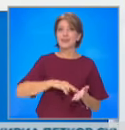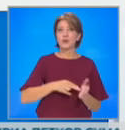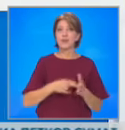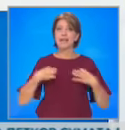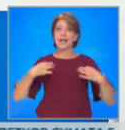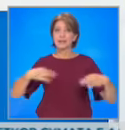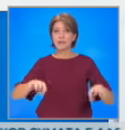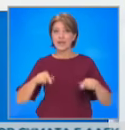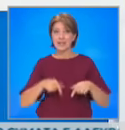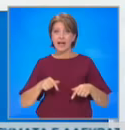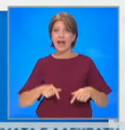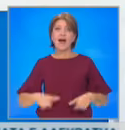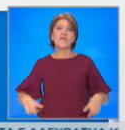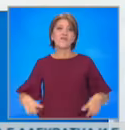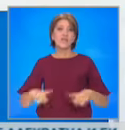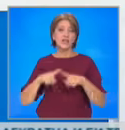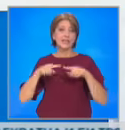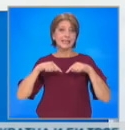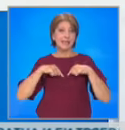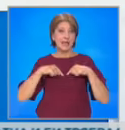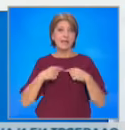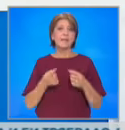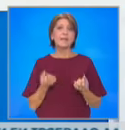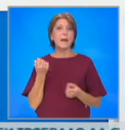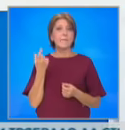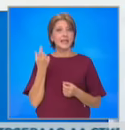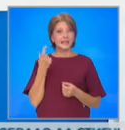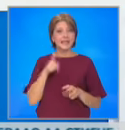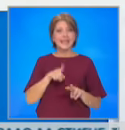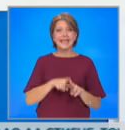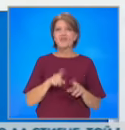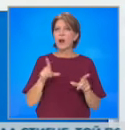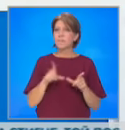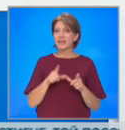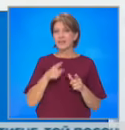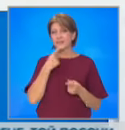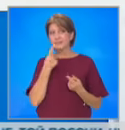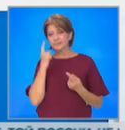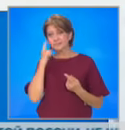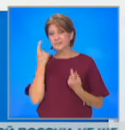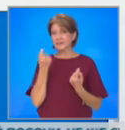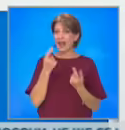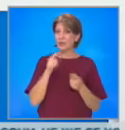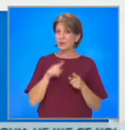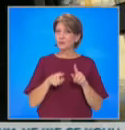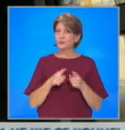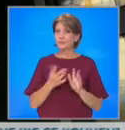Висш съдебен съвет и избирането на нов. Председателят на парламента Ива Митева изрази резерви към предложението.